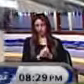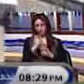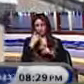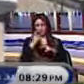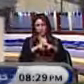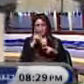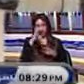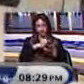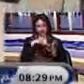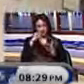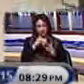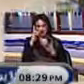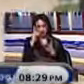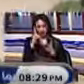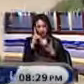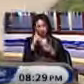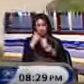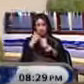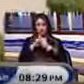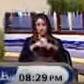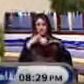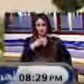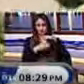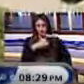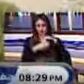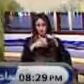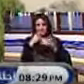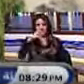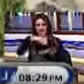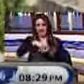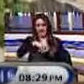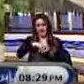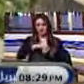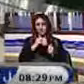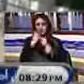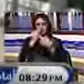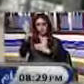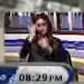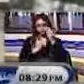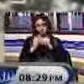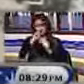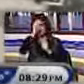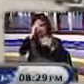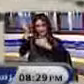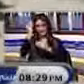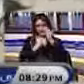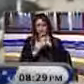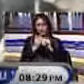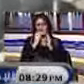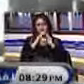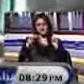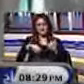للوهلة الأولى قد تعتقد أن هذا مدخلا لقرية سياحية، ولكنه في الواقع مدخل لقرية